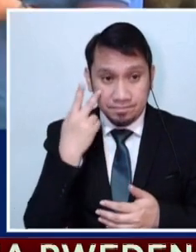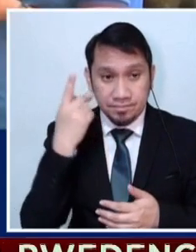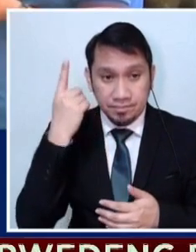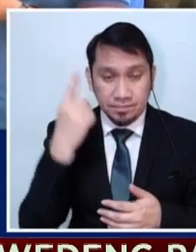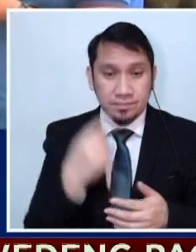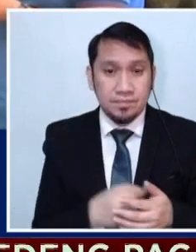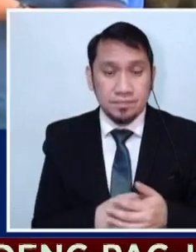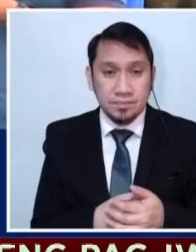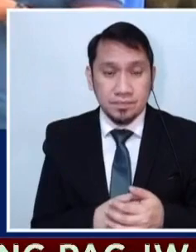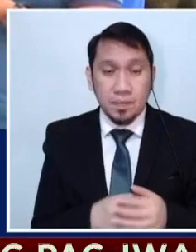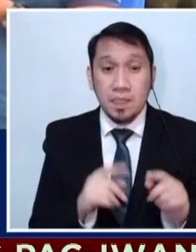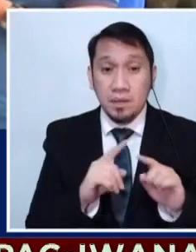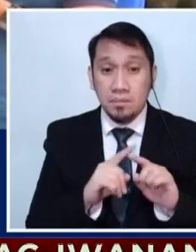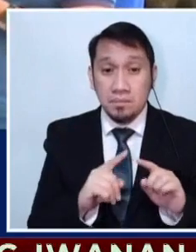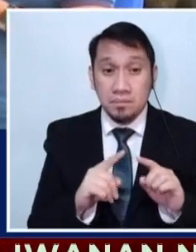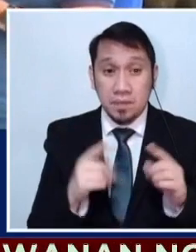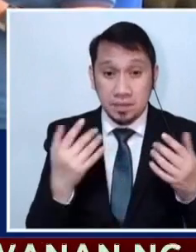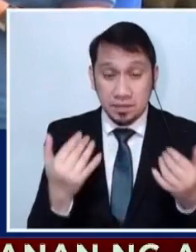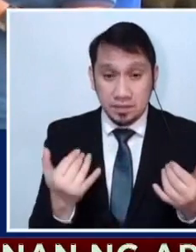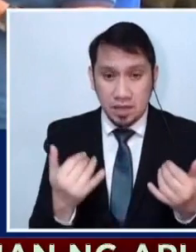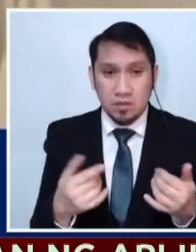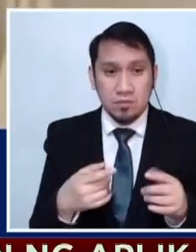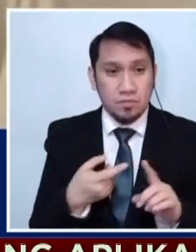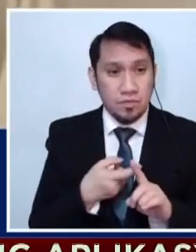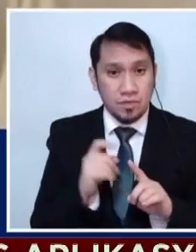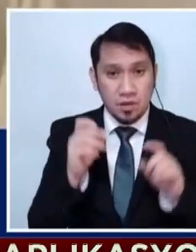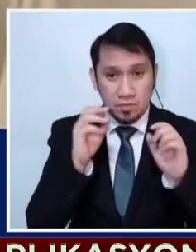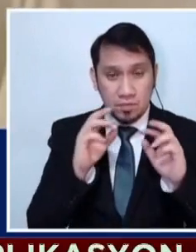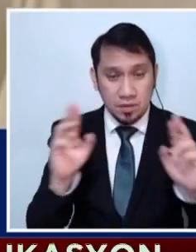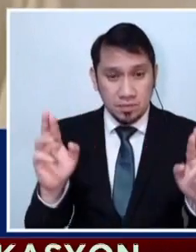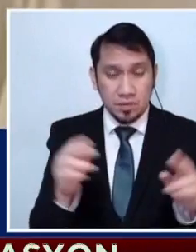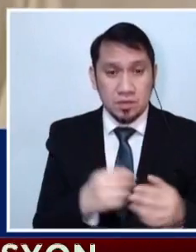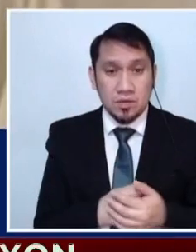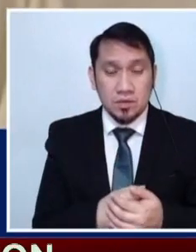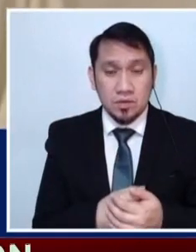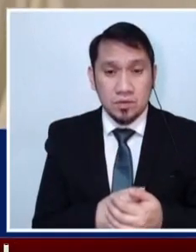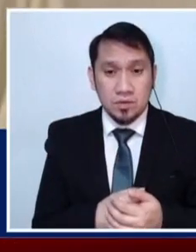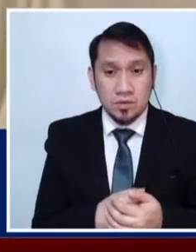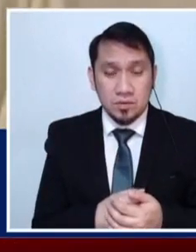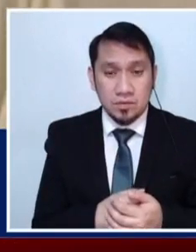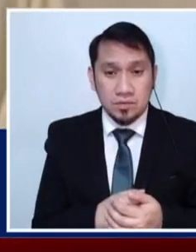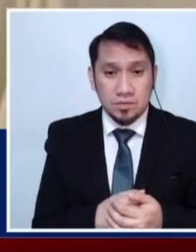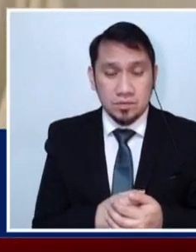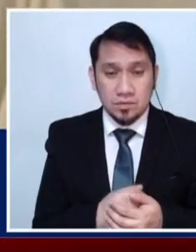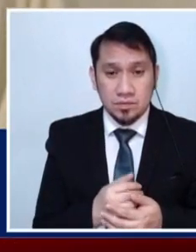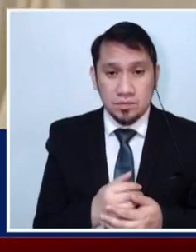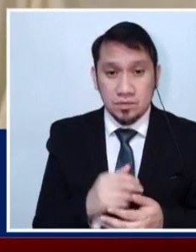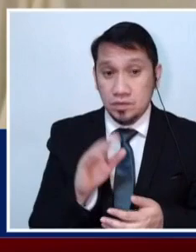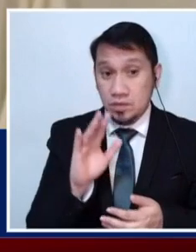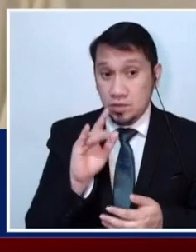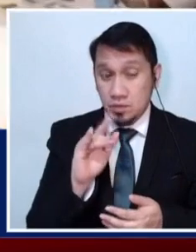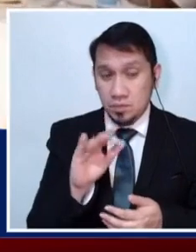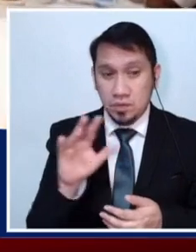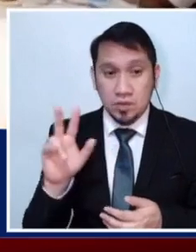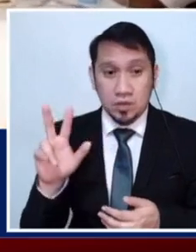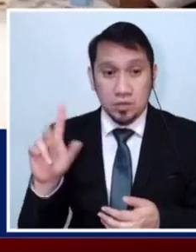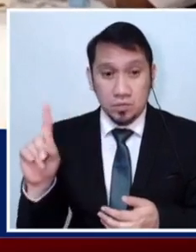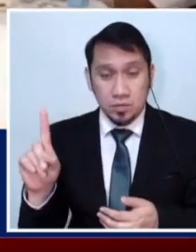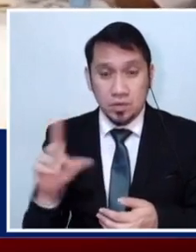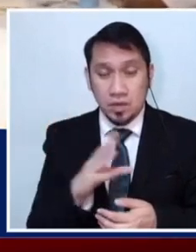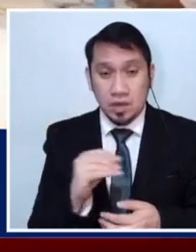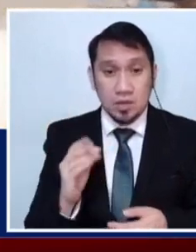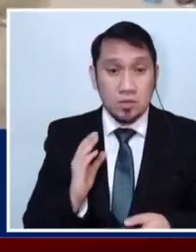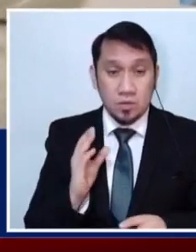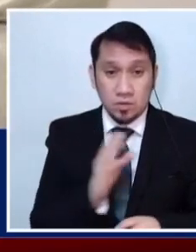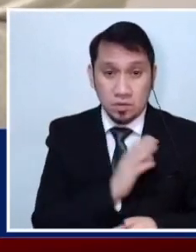11.83%. Ngayon, ayon sa mga alkalde, higit 25 sa 31 mayors at kasalukuyang congressmen ng